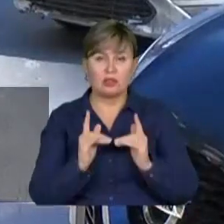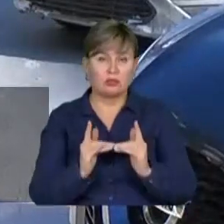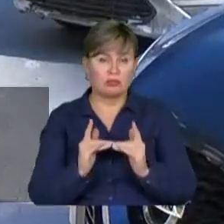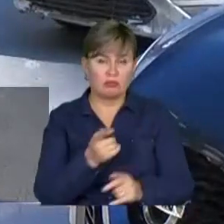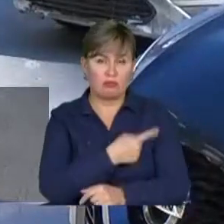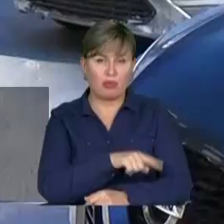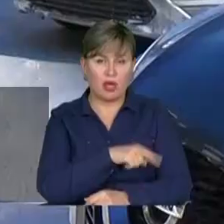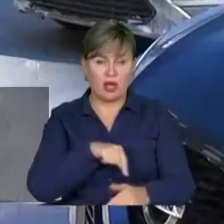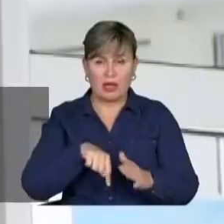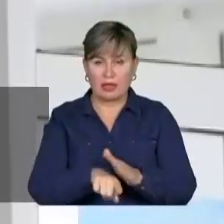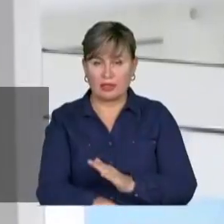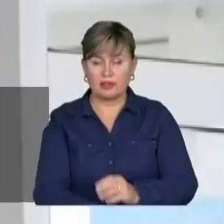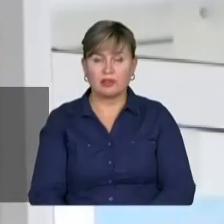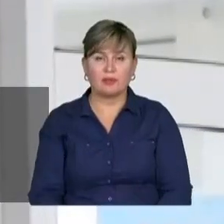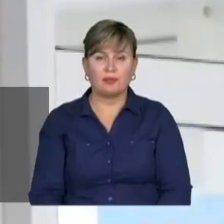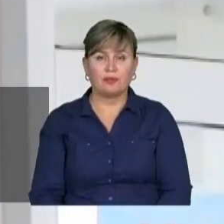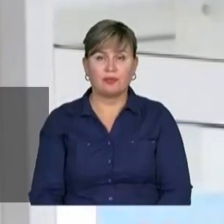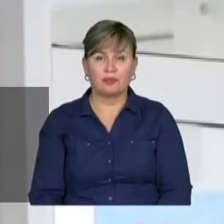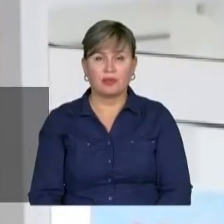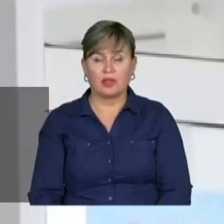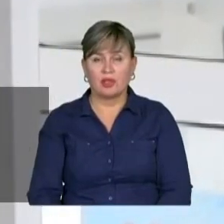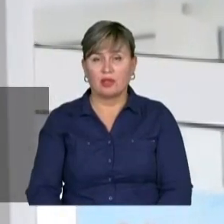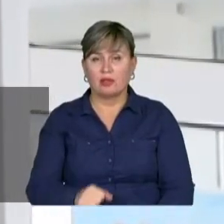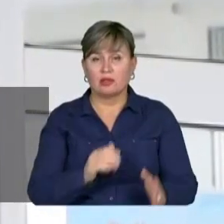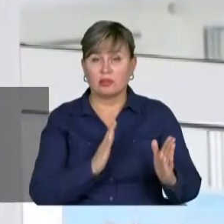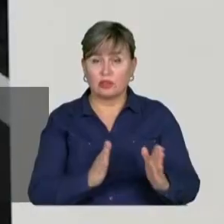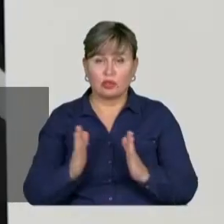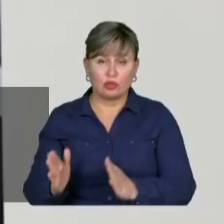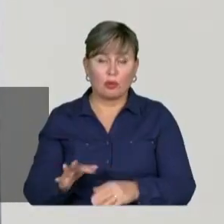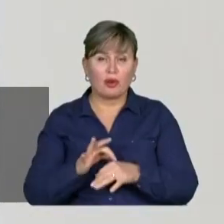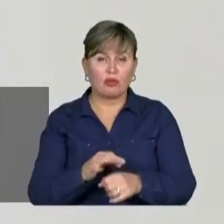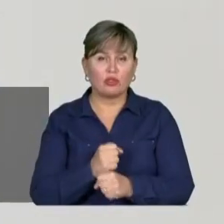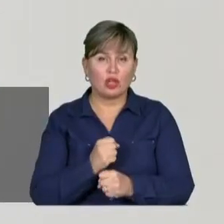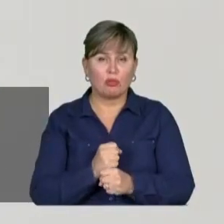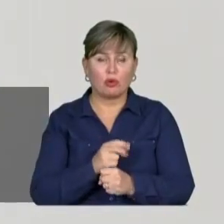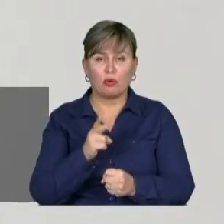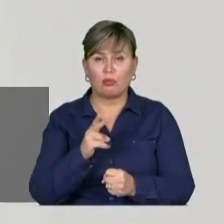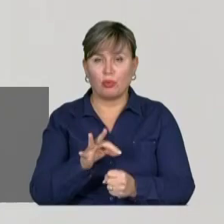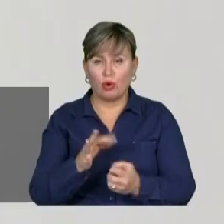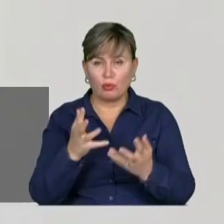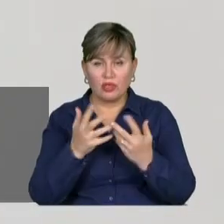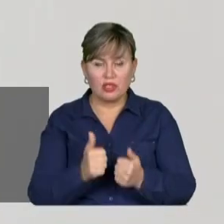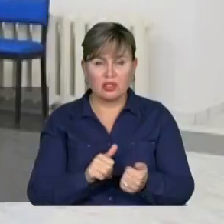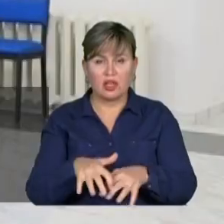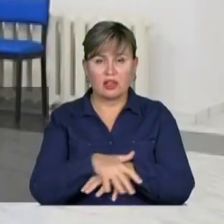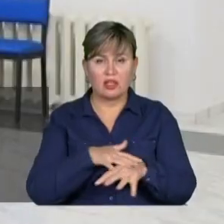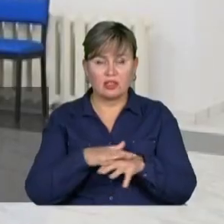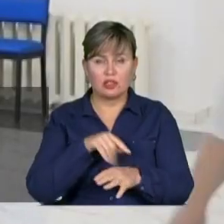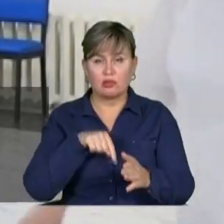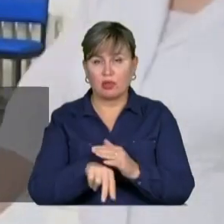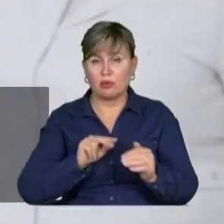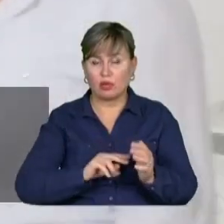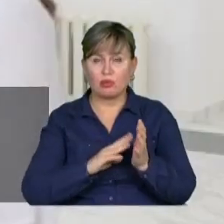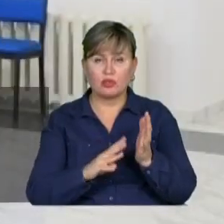в стационарах. В целях стабилизации эпидситуации проводится работа по иммунизации населения. В области действует 95